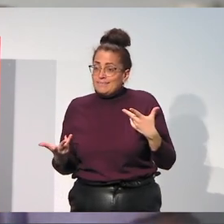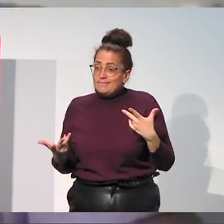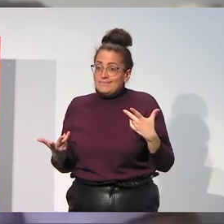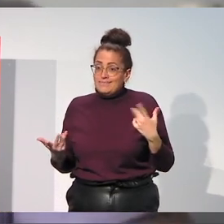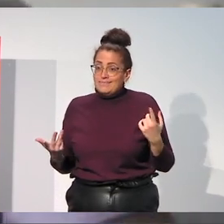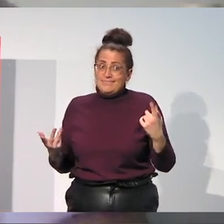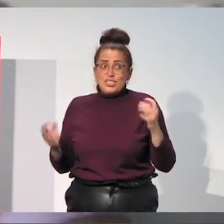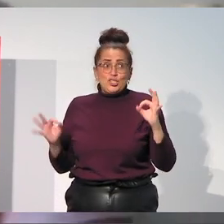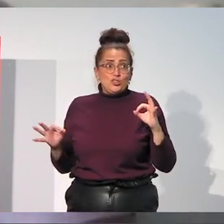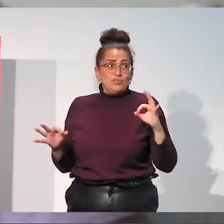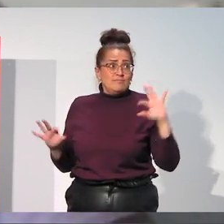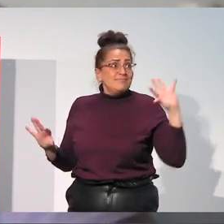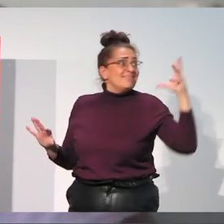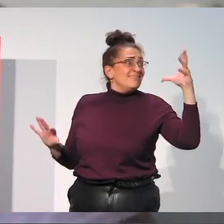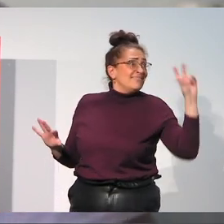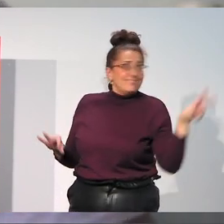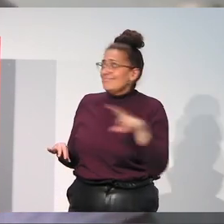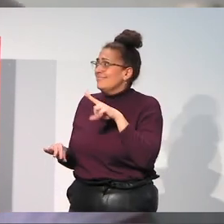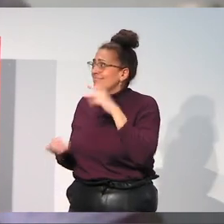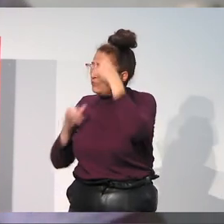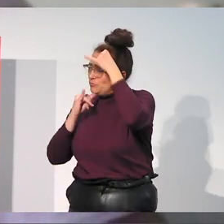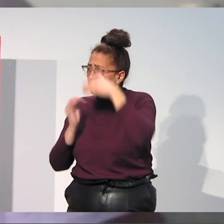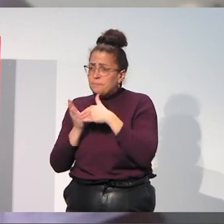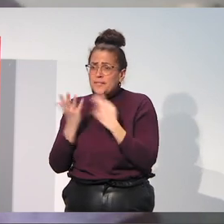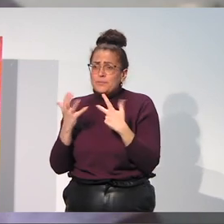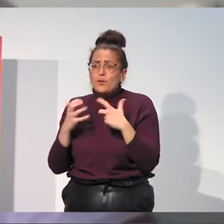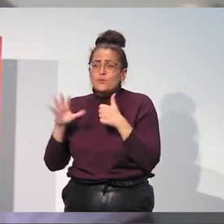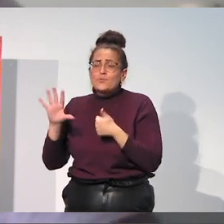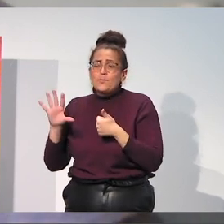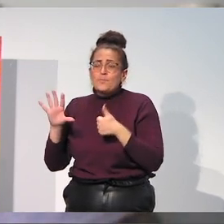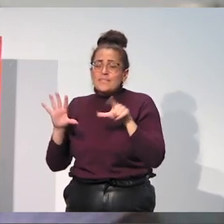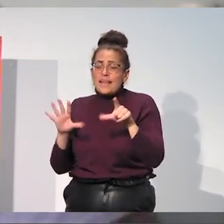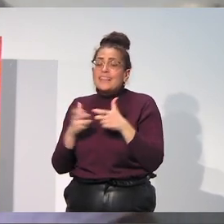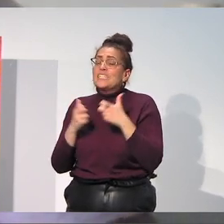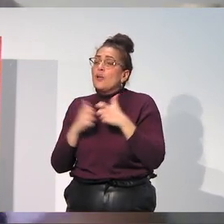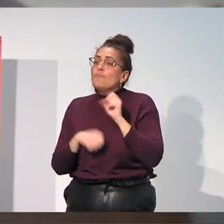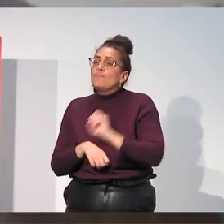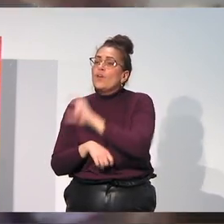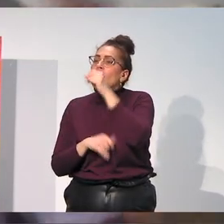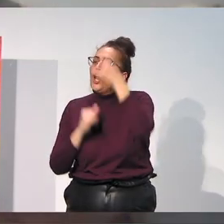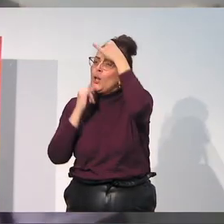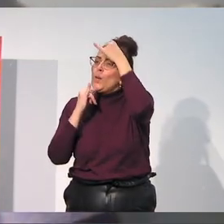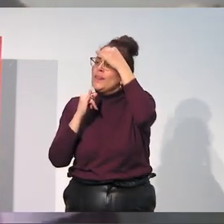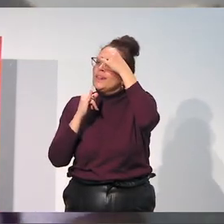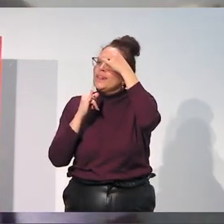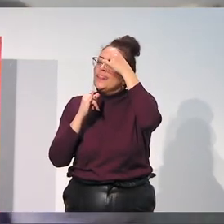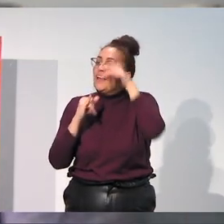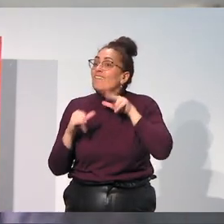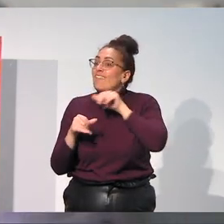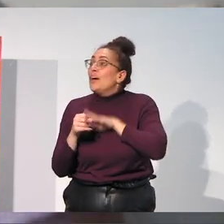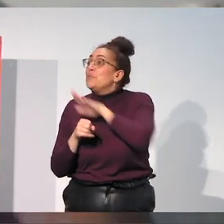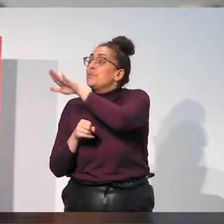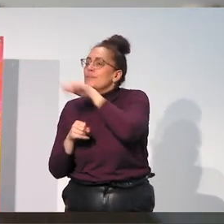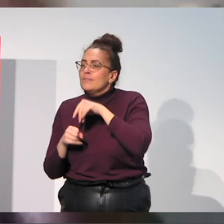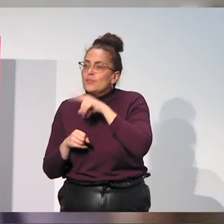en effet, il me semble que c'est en 1867 que Jules Verne écrit « Le voyage vers la Lune », dans lequel il imagine quelque chose qui, bien sûr, à l'époque,